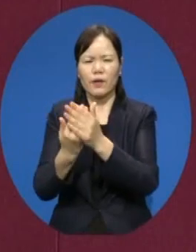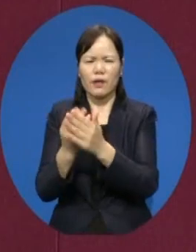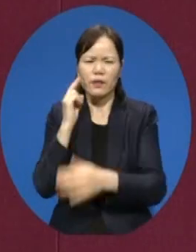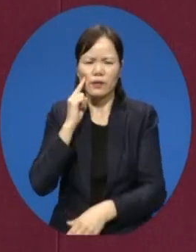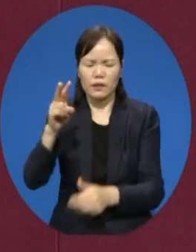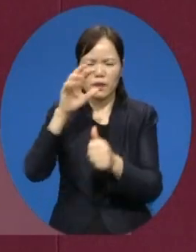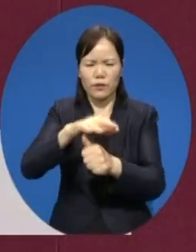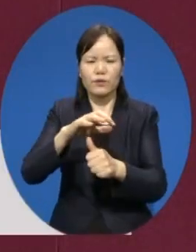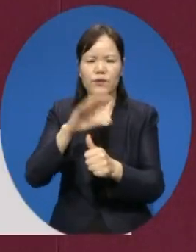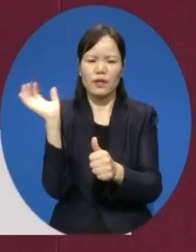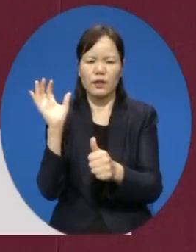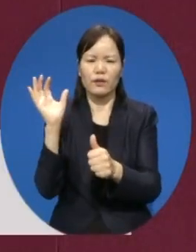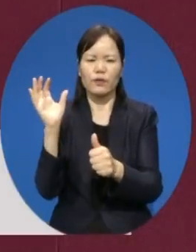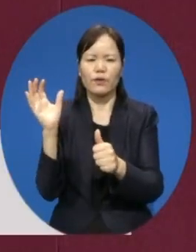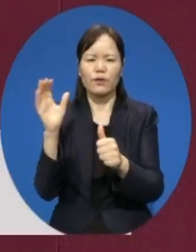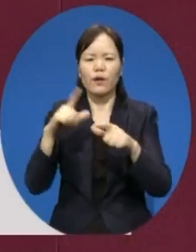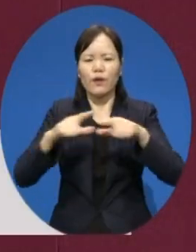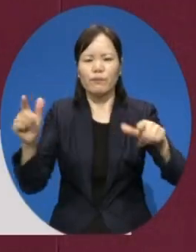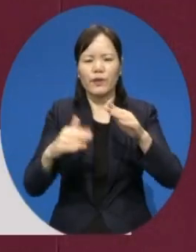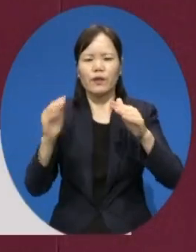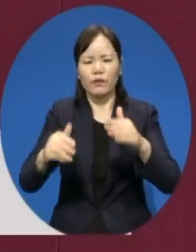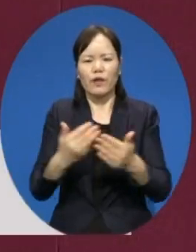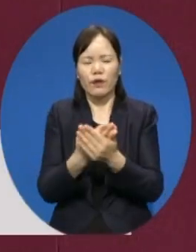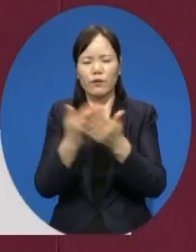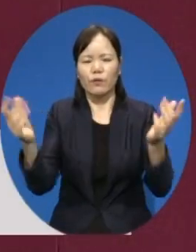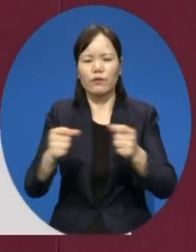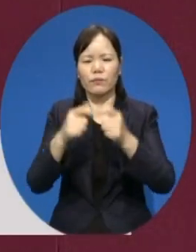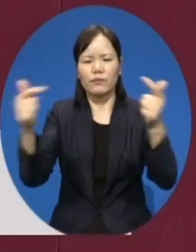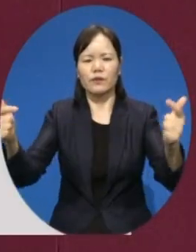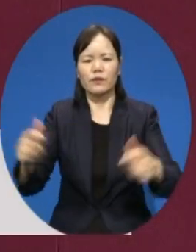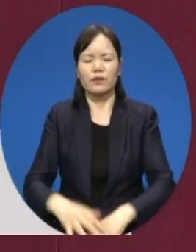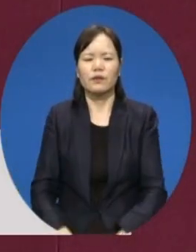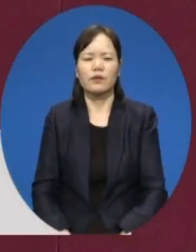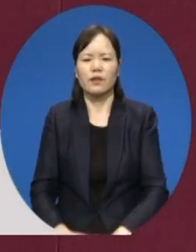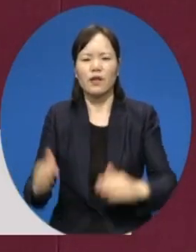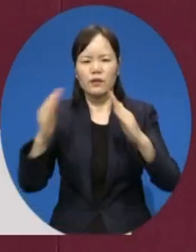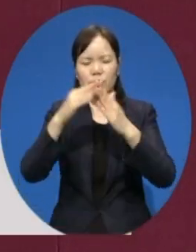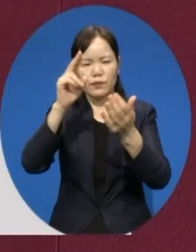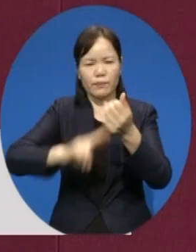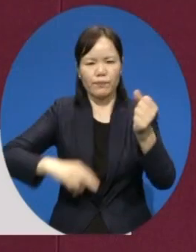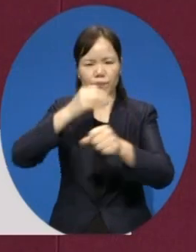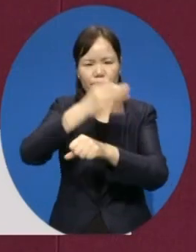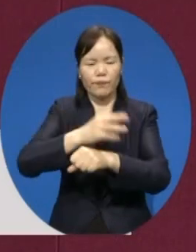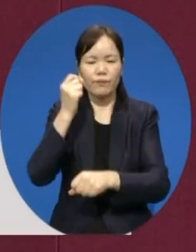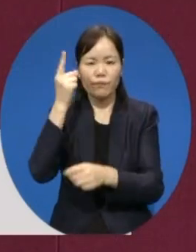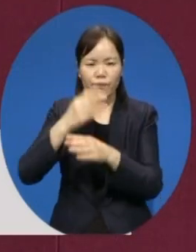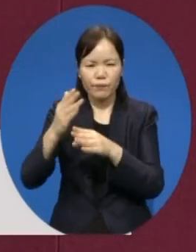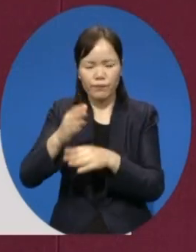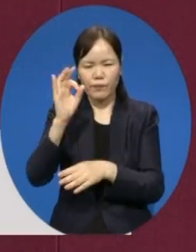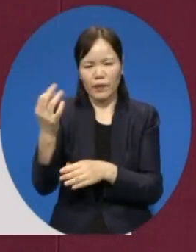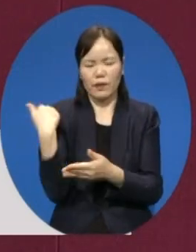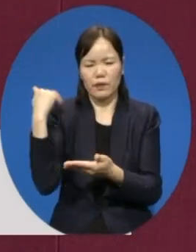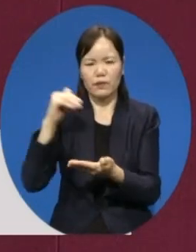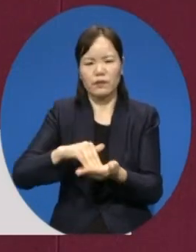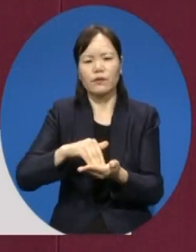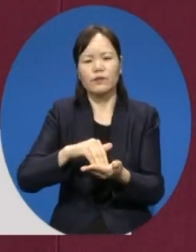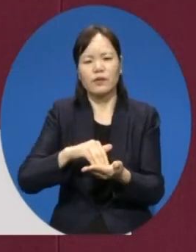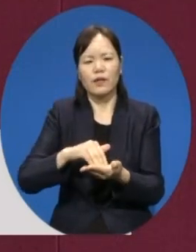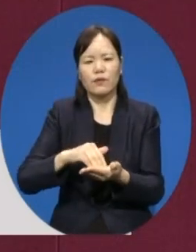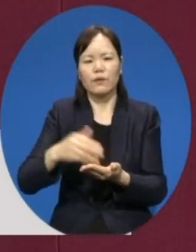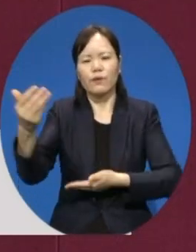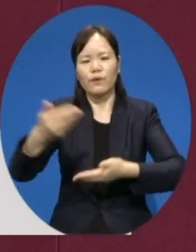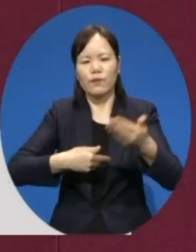풀고 민간에 의한 공급을 활성화시킬 것입니다. 주택매매, 월세가격 정상으로 환원시키고